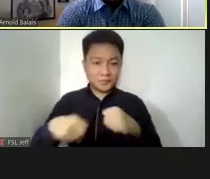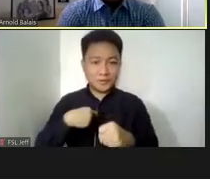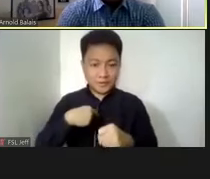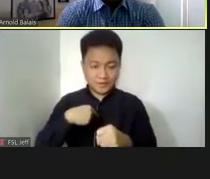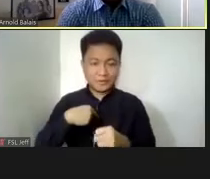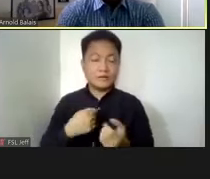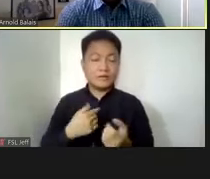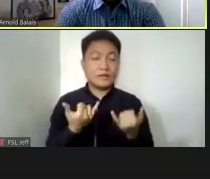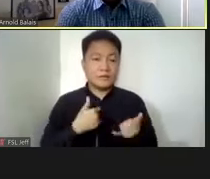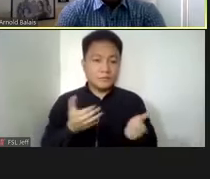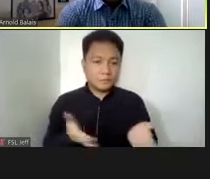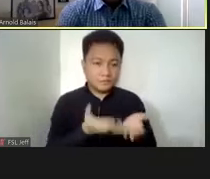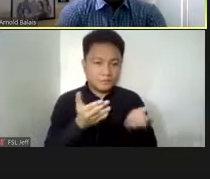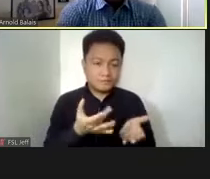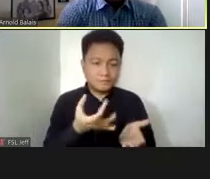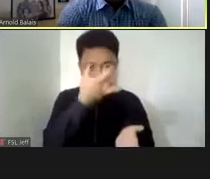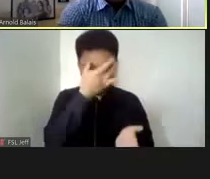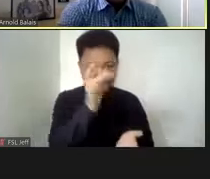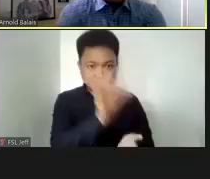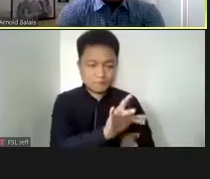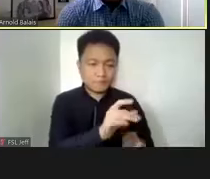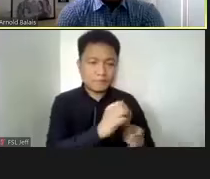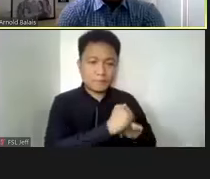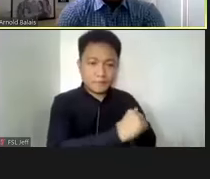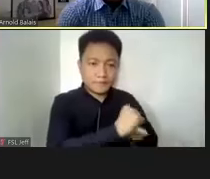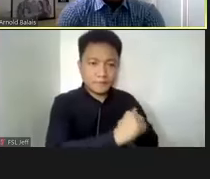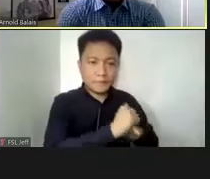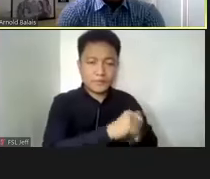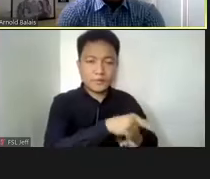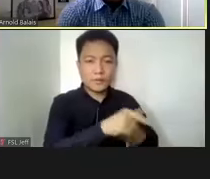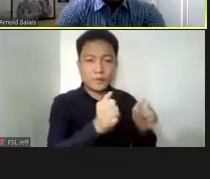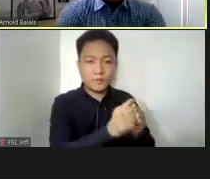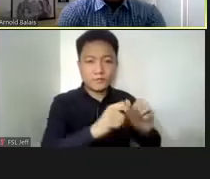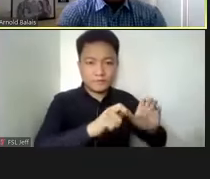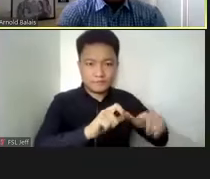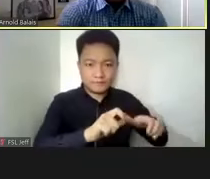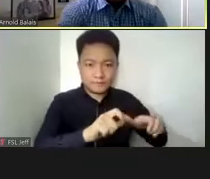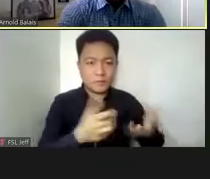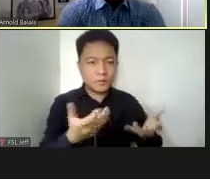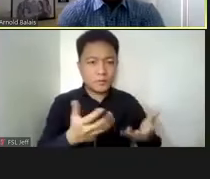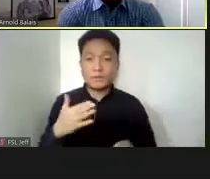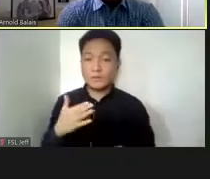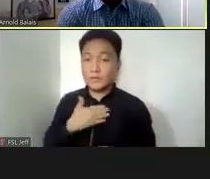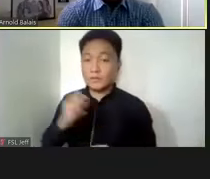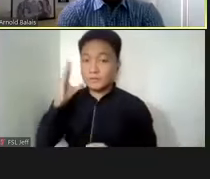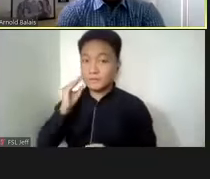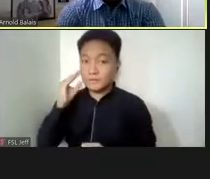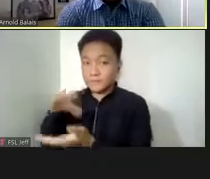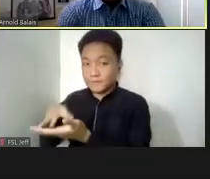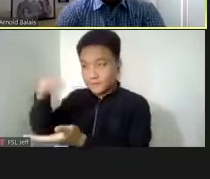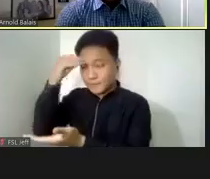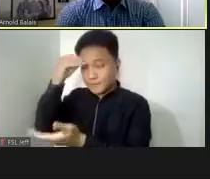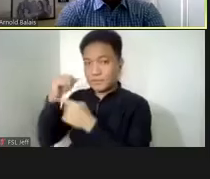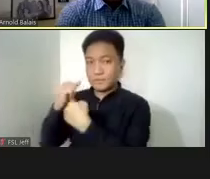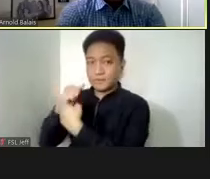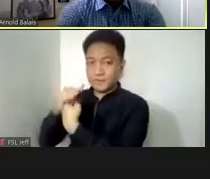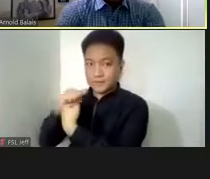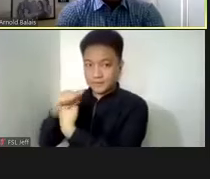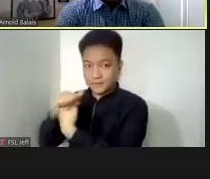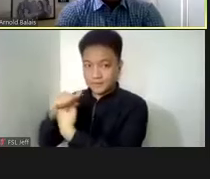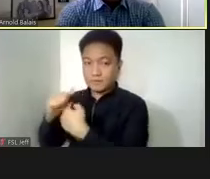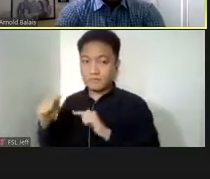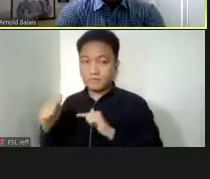ng mga athlete pa kami, malaking tulong ngayon eh, kasi nakikita nila, may prepa naman, they saw how we perform. So,